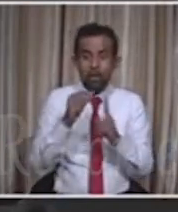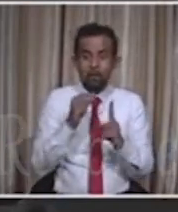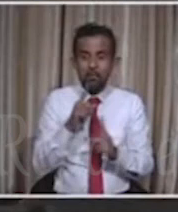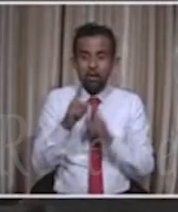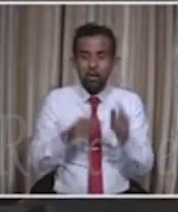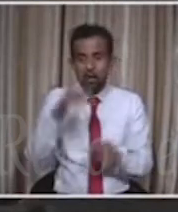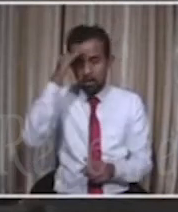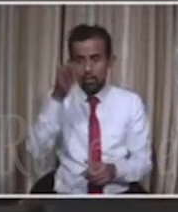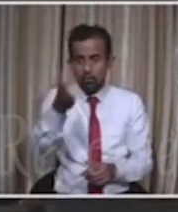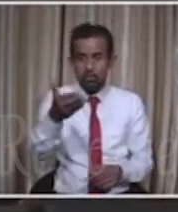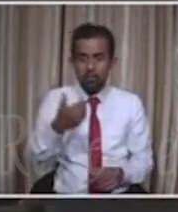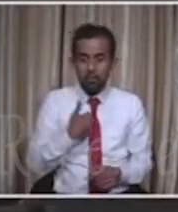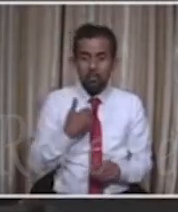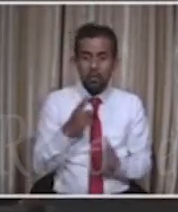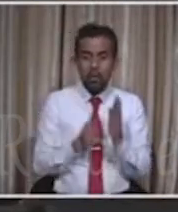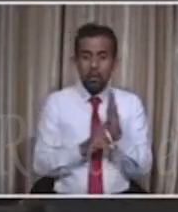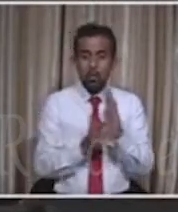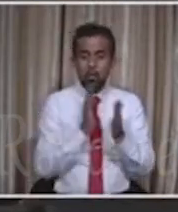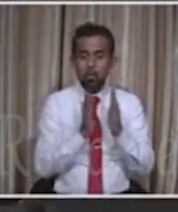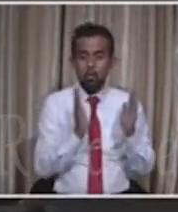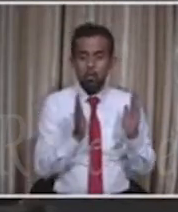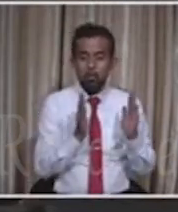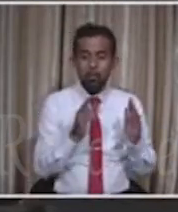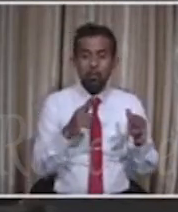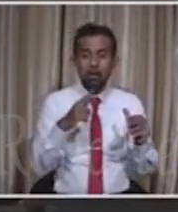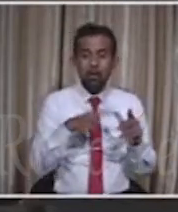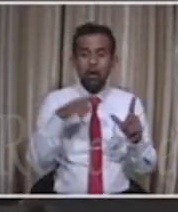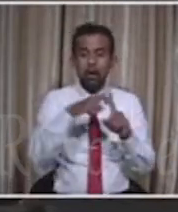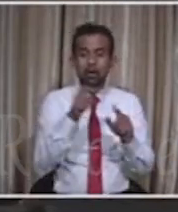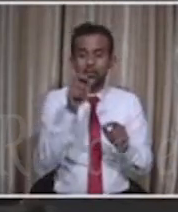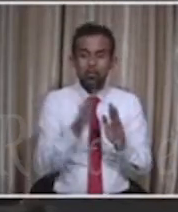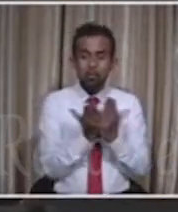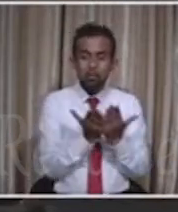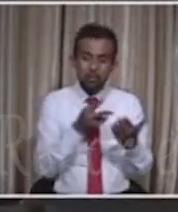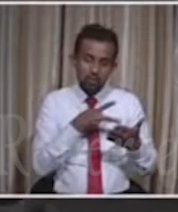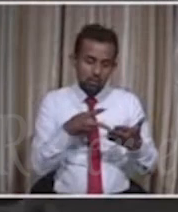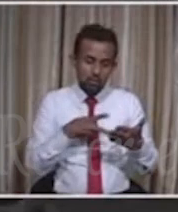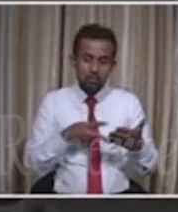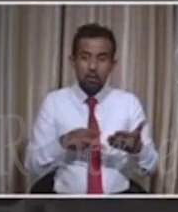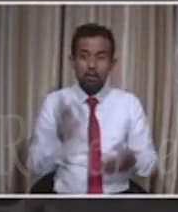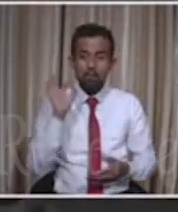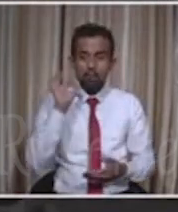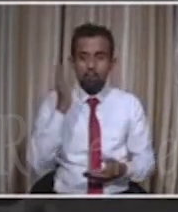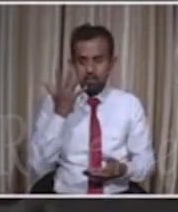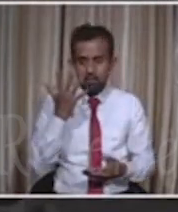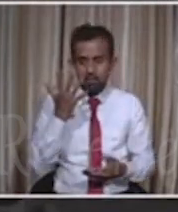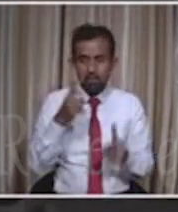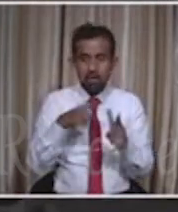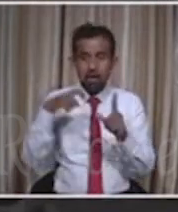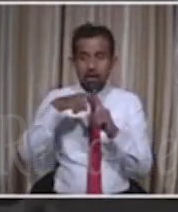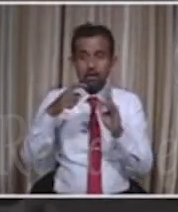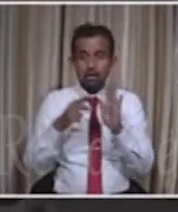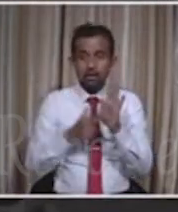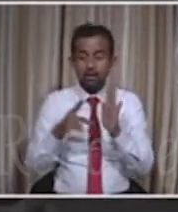කතානායකතුමත් ඔබත් පාර්ලිමේන්තු පුස්තකාලයට ගිහිල්ලා ආකින්සන් මේගේ පොත අරගෙන කියවන්න ඒක වටිනවා ආකින්සන් මේ